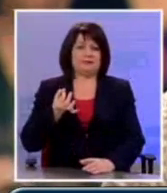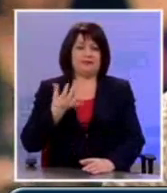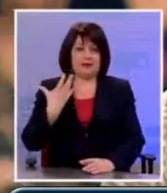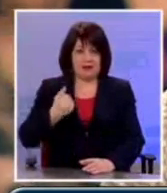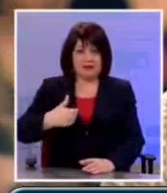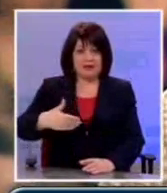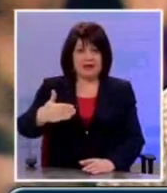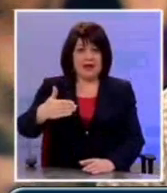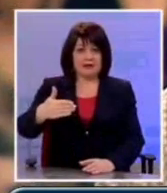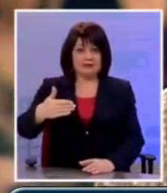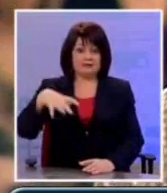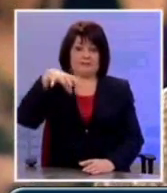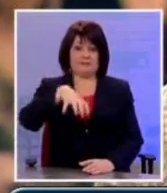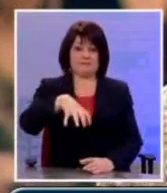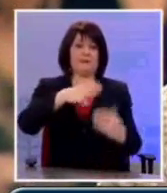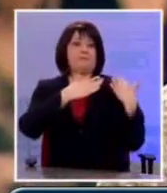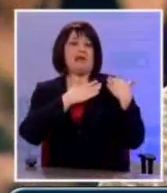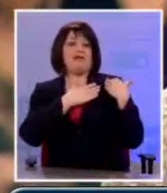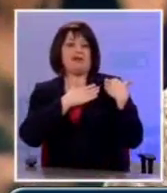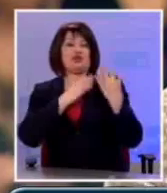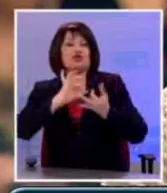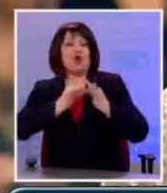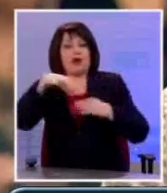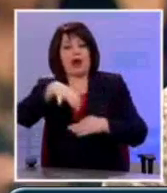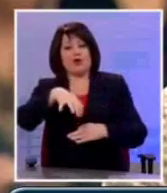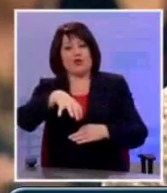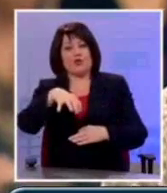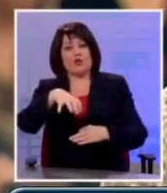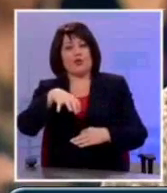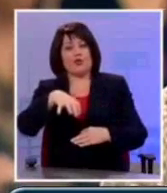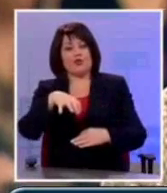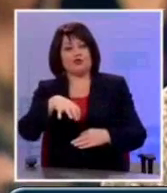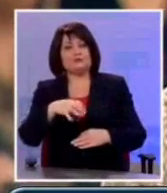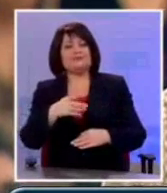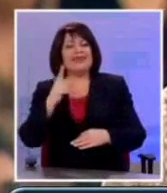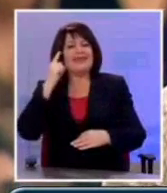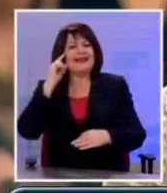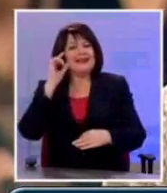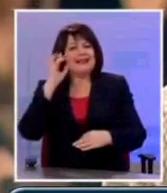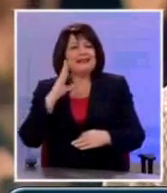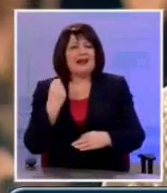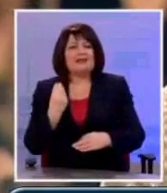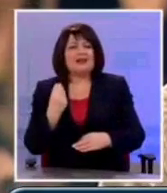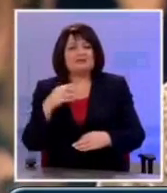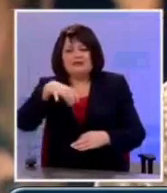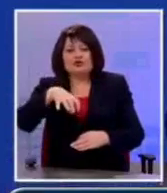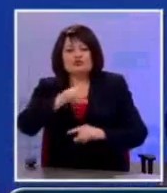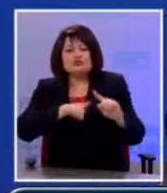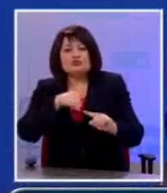ένα όργανο το οποίο θα επιλαμβάνεται των δικογραφιών αυτών. Δεν έχω ακριβώς καταλάβει.